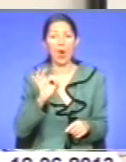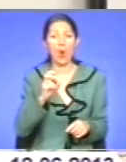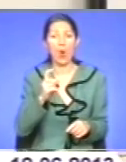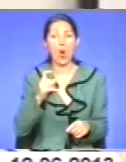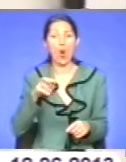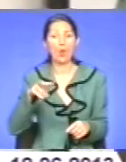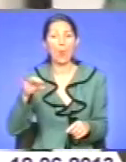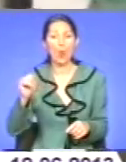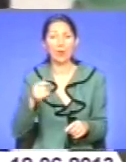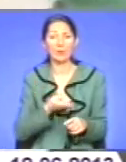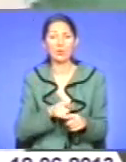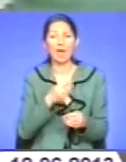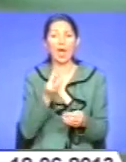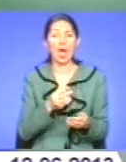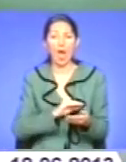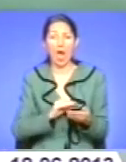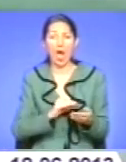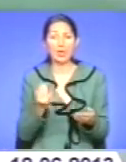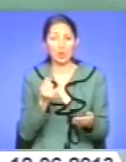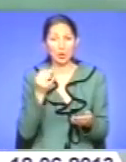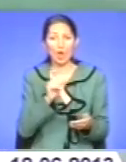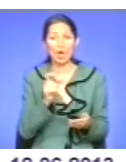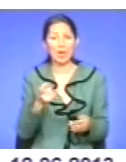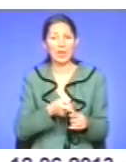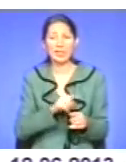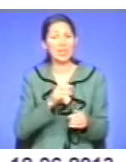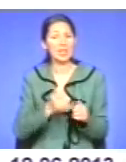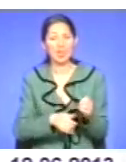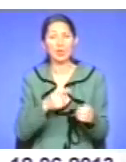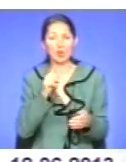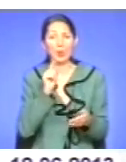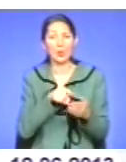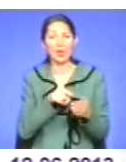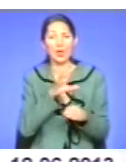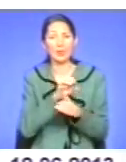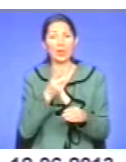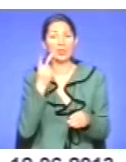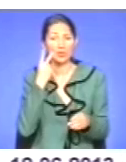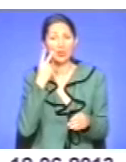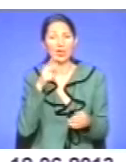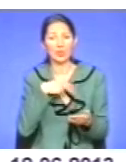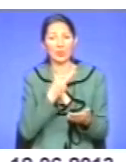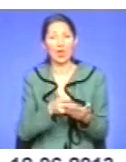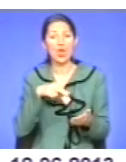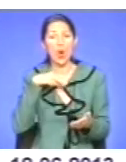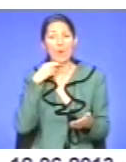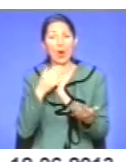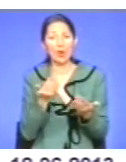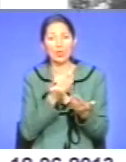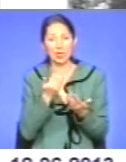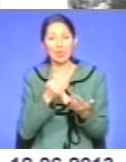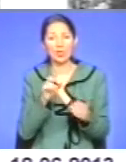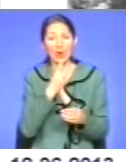нетривіальні сюжети про людей, які не часто потрапляють у кадр, однак завжди привертають увагу читачів, слухачів, глядачів.